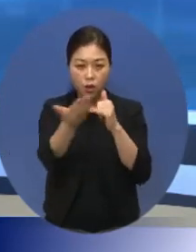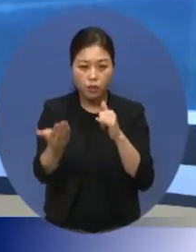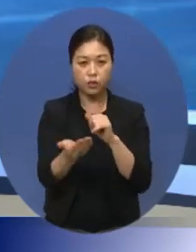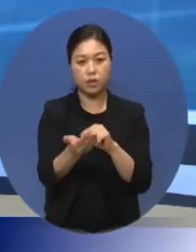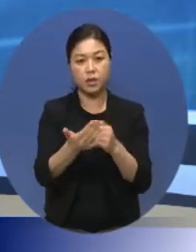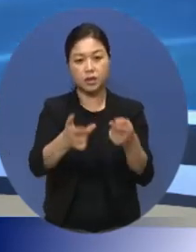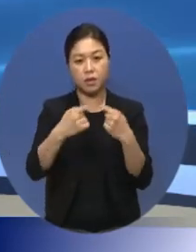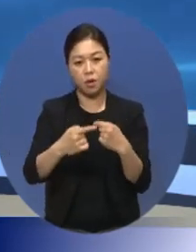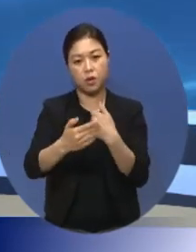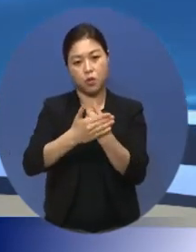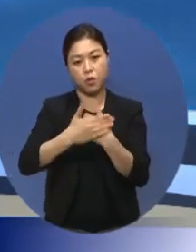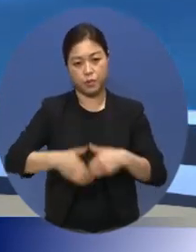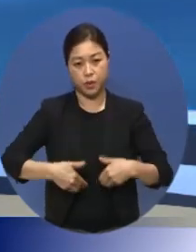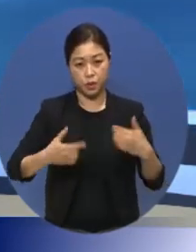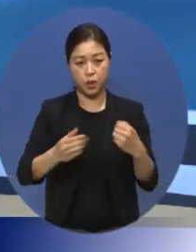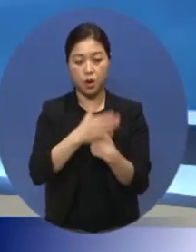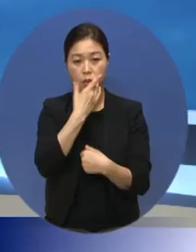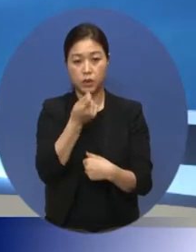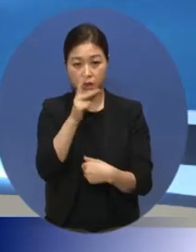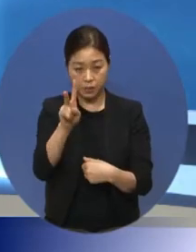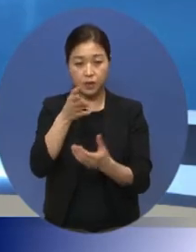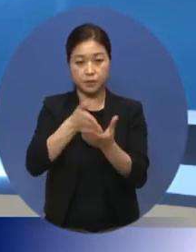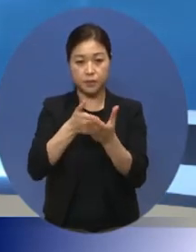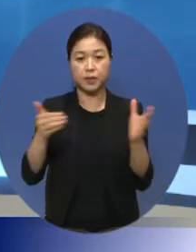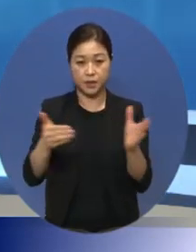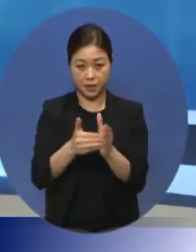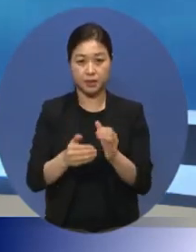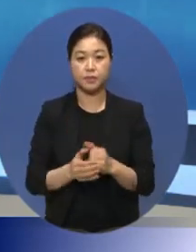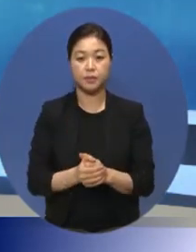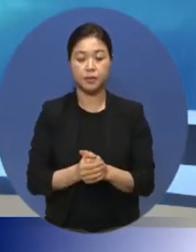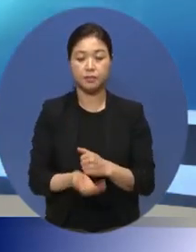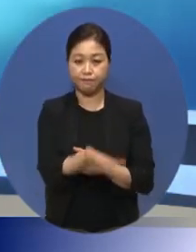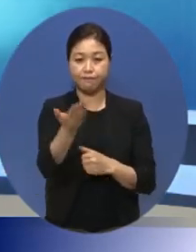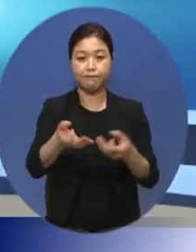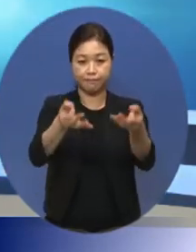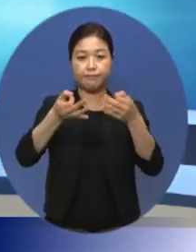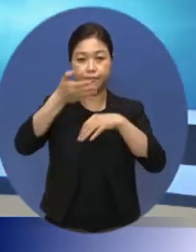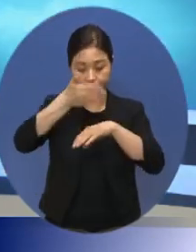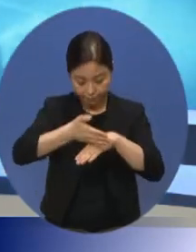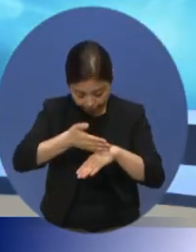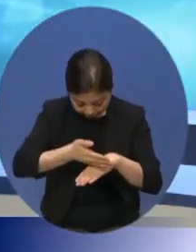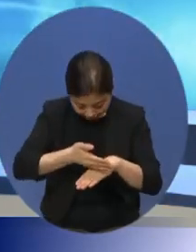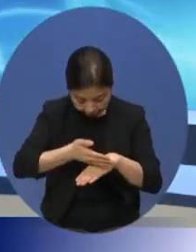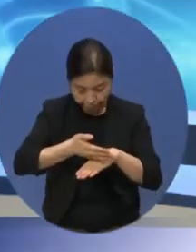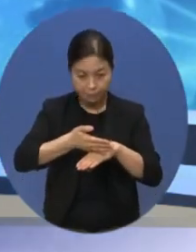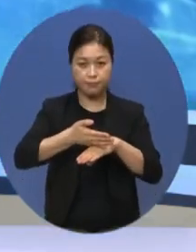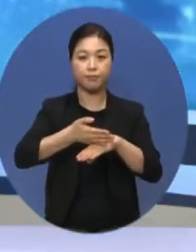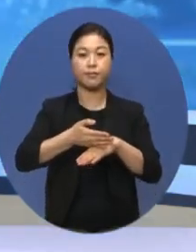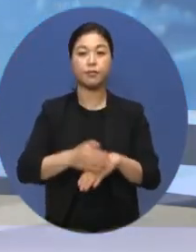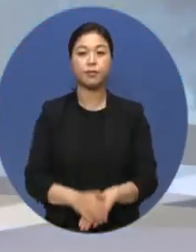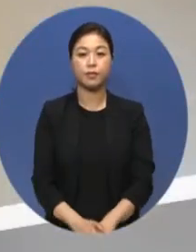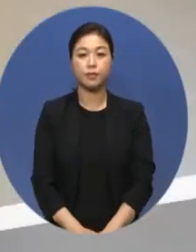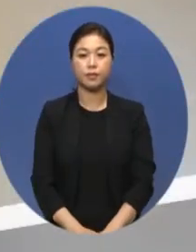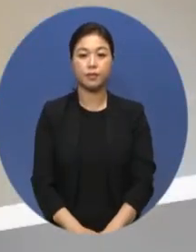필요하겠습니다. 이상 복지TV 뉴스를 마칩니다. 시청해주신 여러분 고맙습니다.